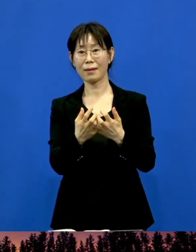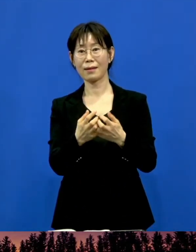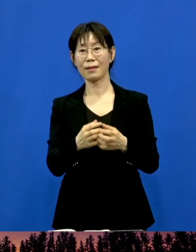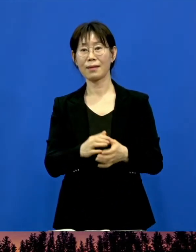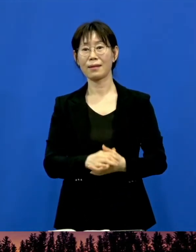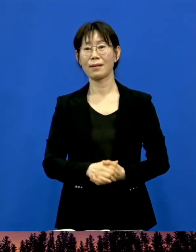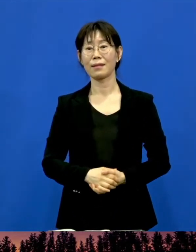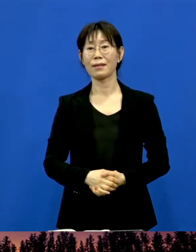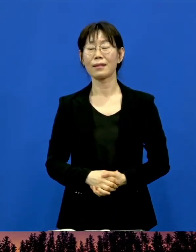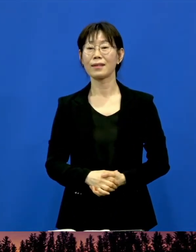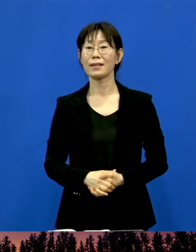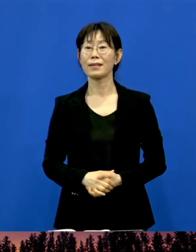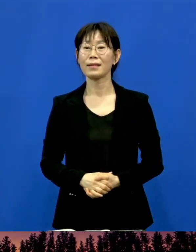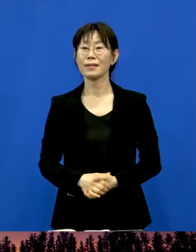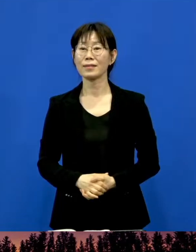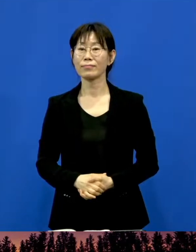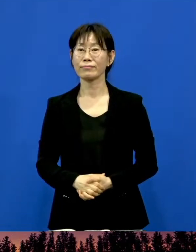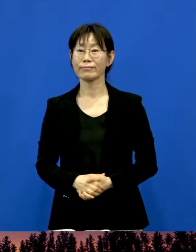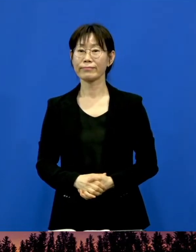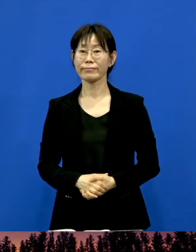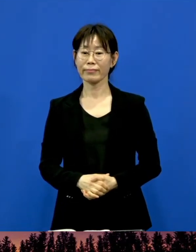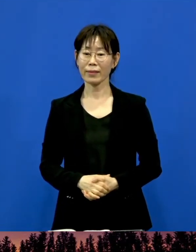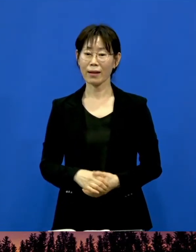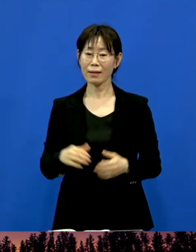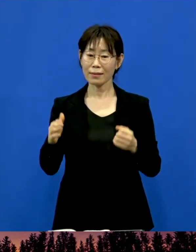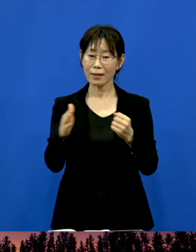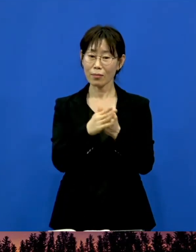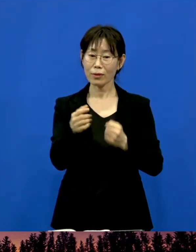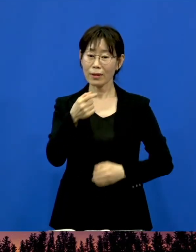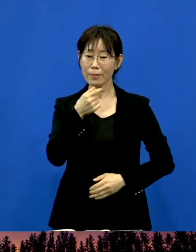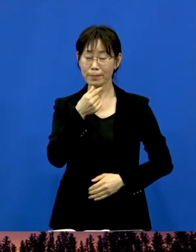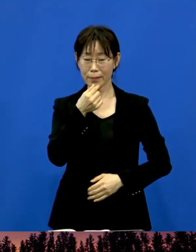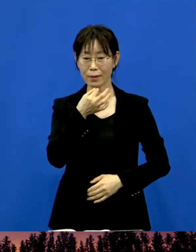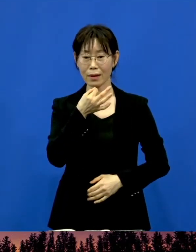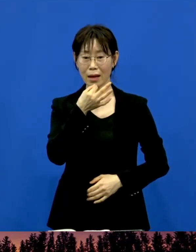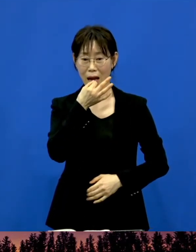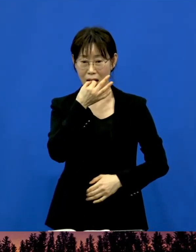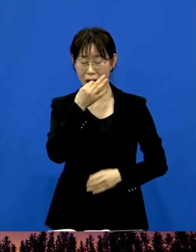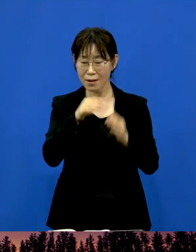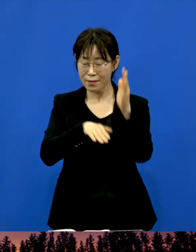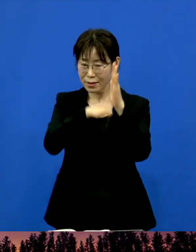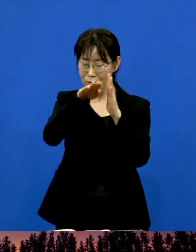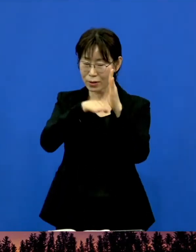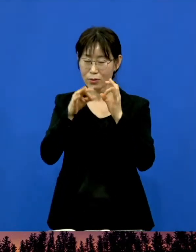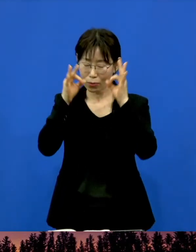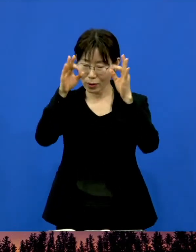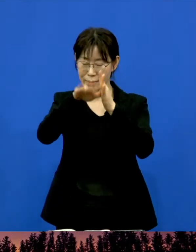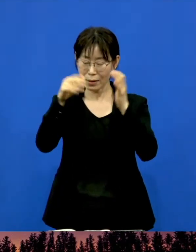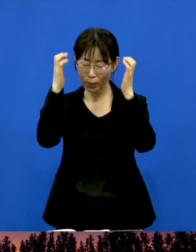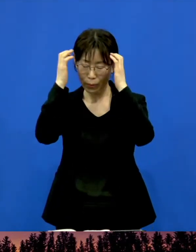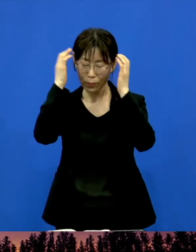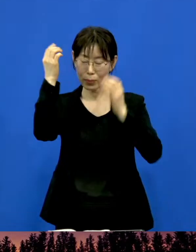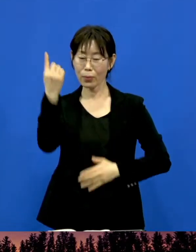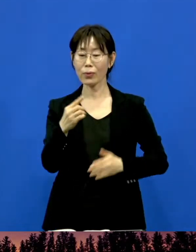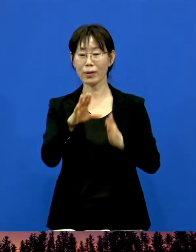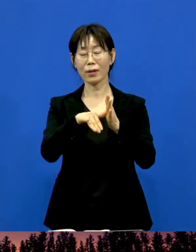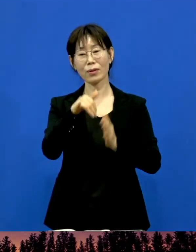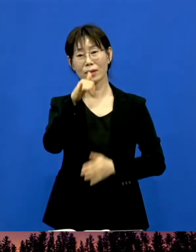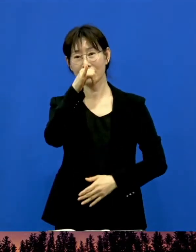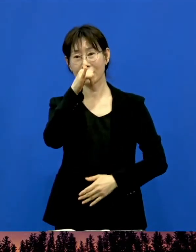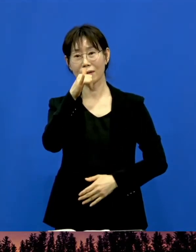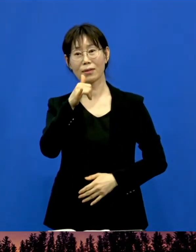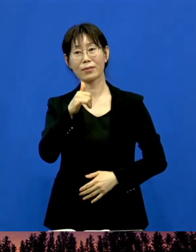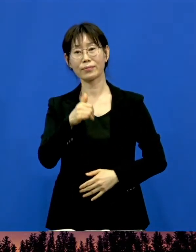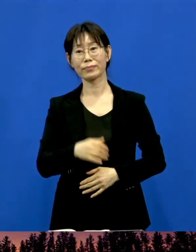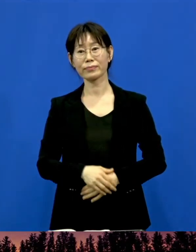맛보게 되는 것입니다. 때로는 고통스러워하죠. 그래서 여러분, 우리의 기도가 나 자신의 욕망을 해결하는